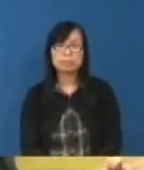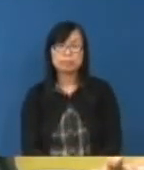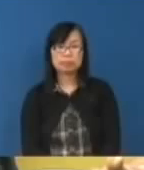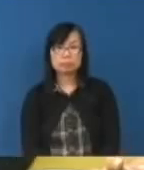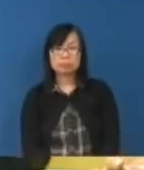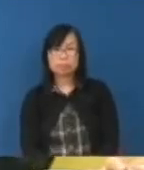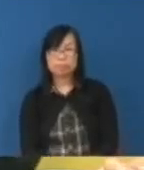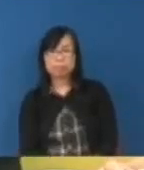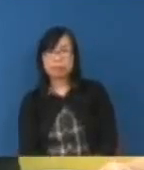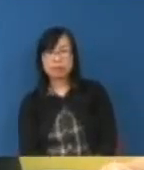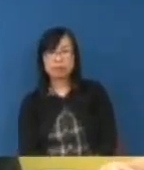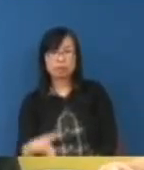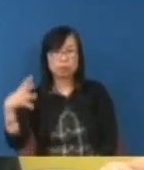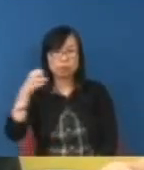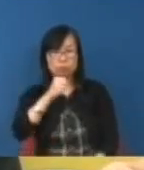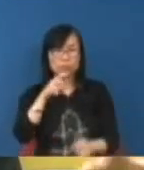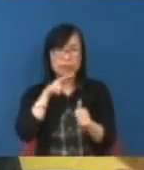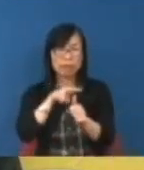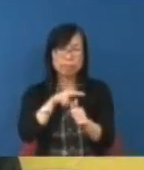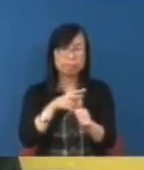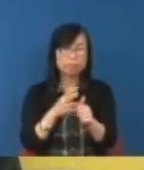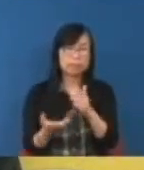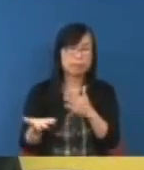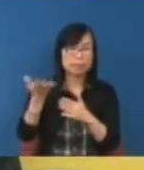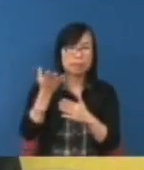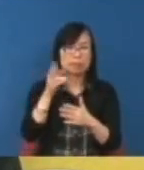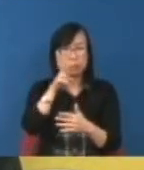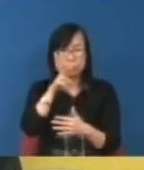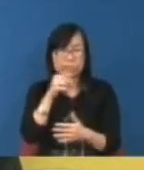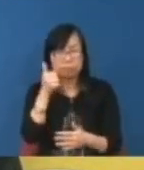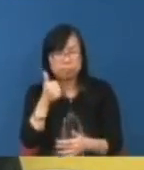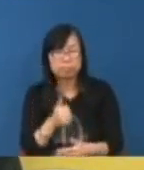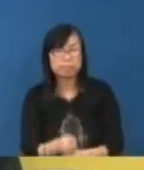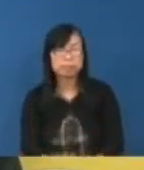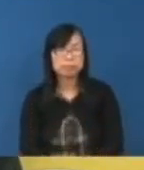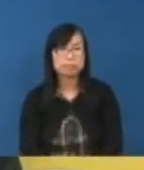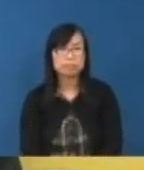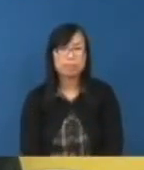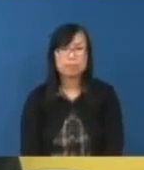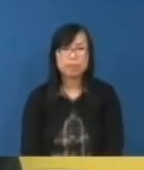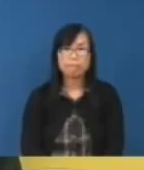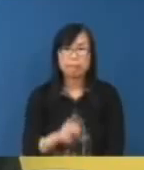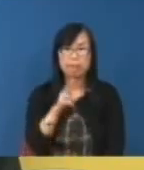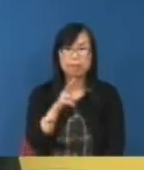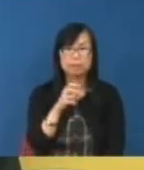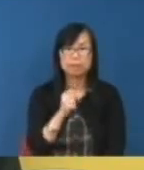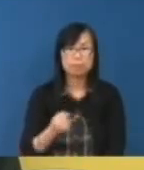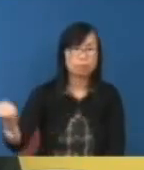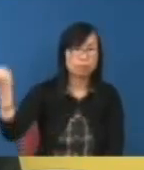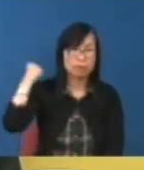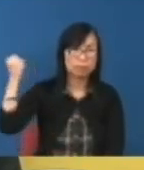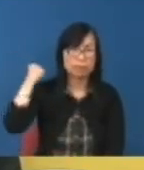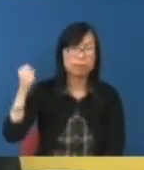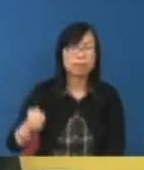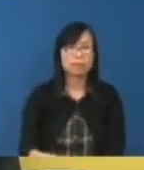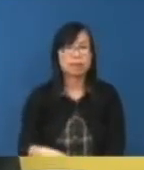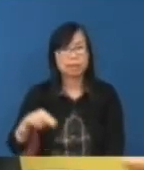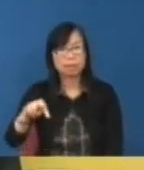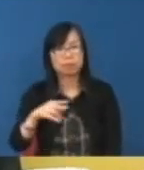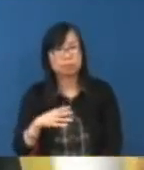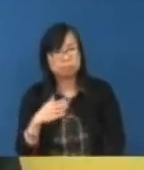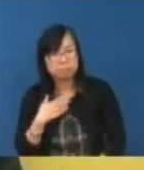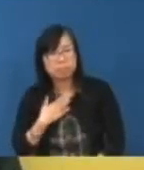就總監就提升上去。咁睇中咗係咩咧？就係話佢有幹勁啦，談到得體啦，咁上下